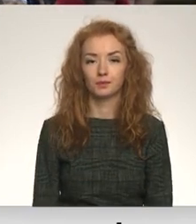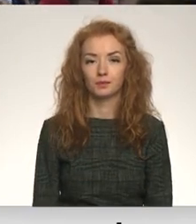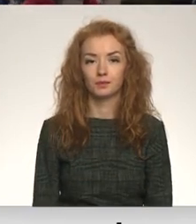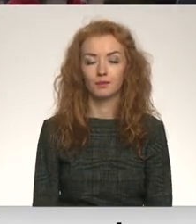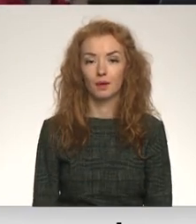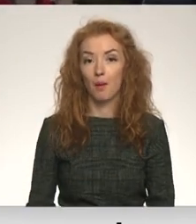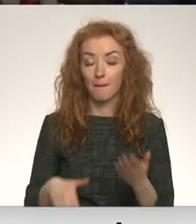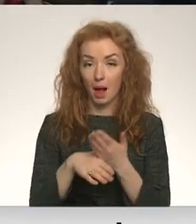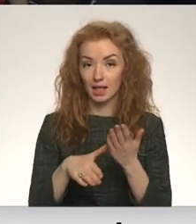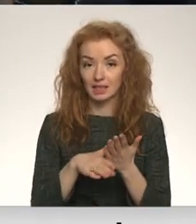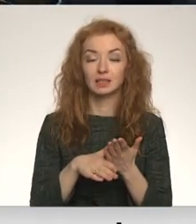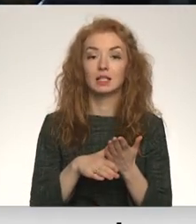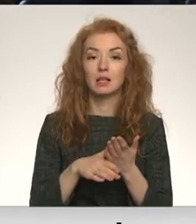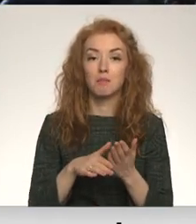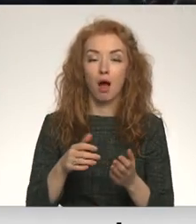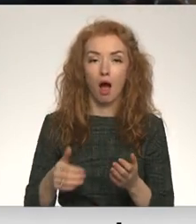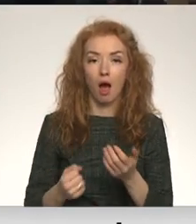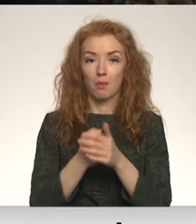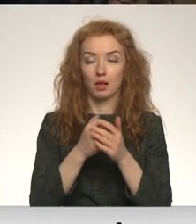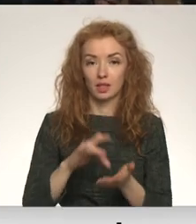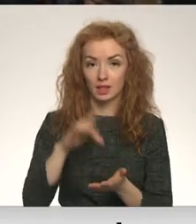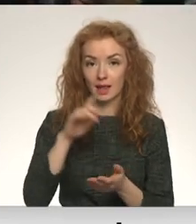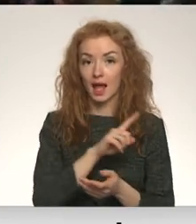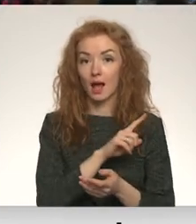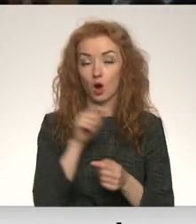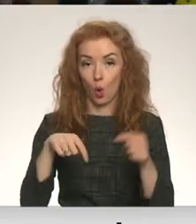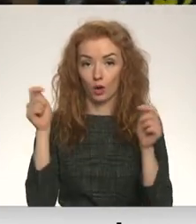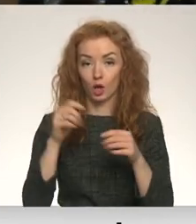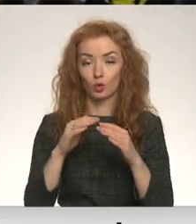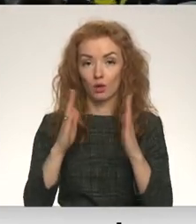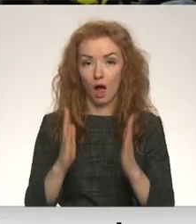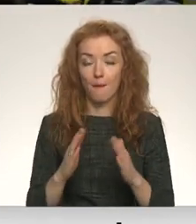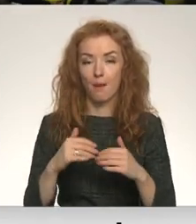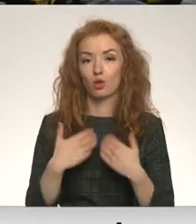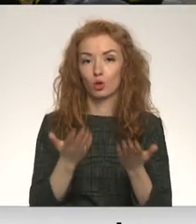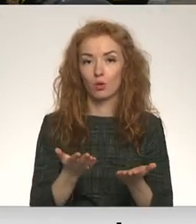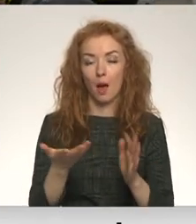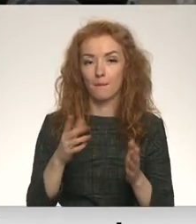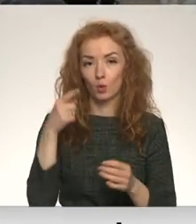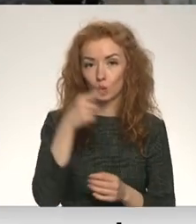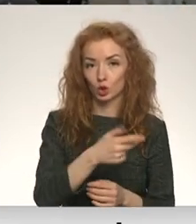Piebildīšu, ka palīdzība bēgļu atbalsta centrā kongresnamā līdz šim sniegt jau vairāk nekā 1300 cilvēki.